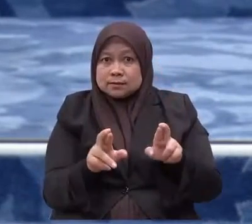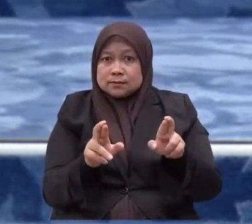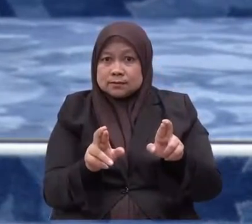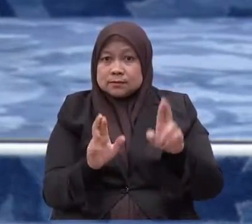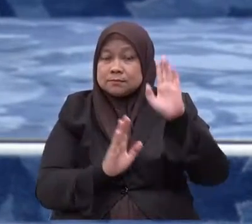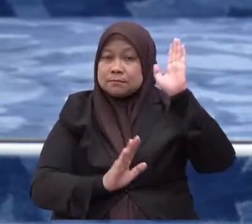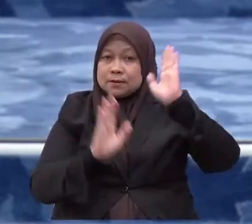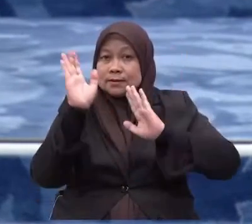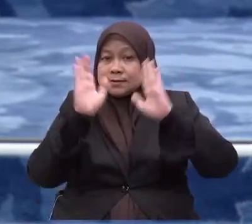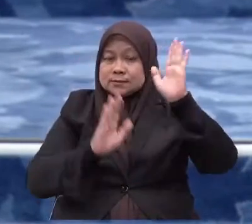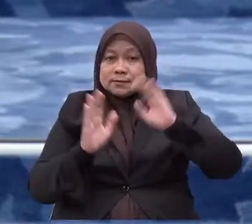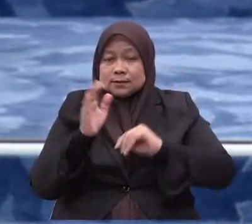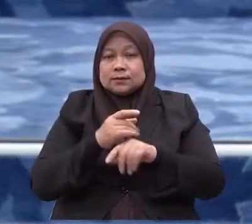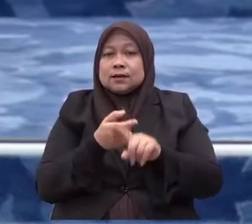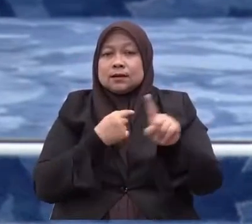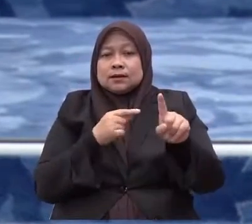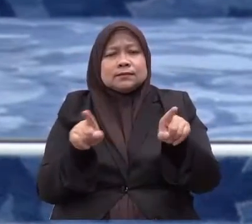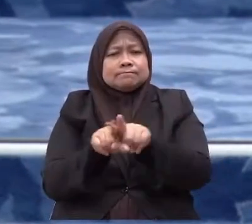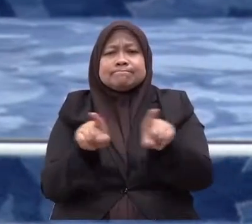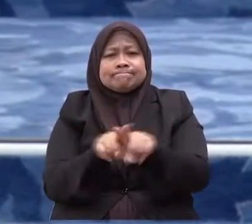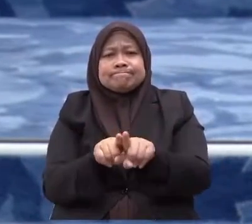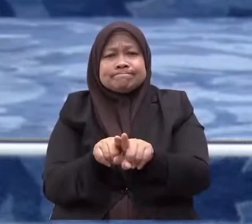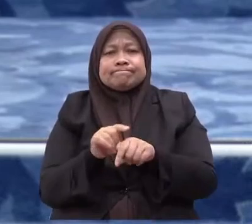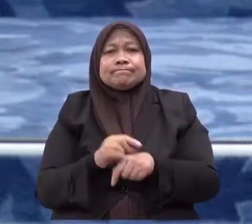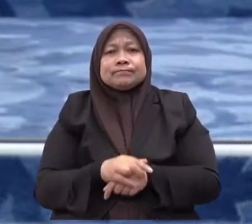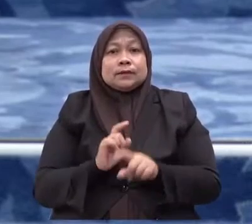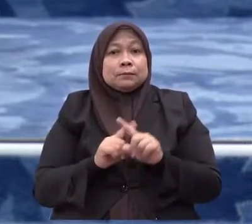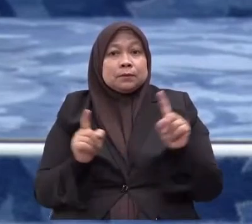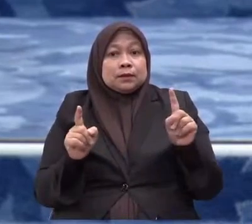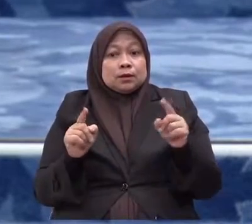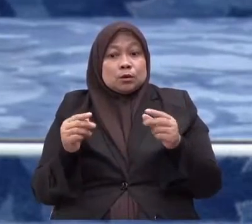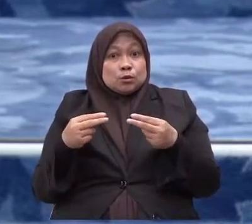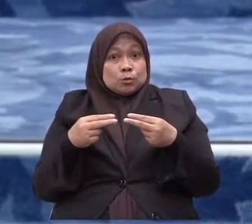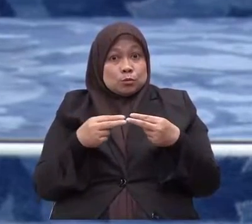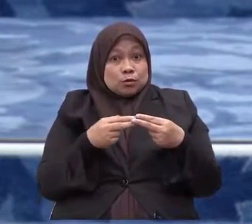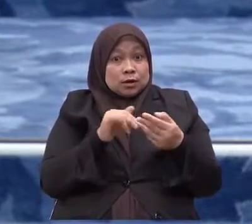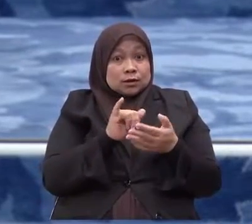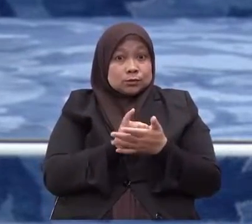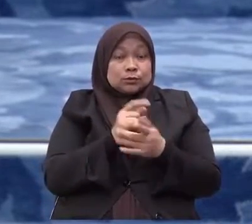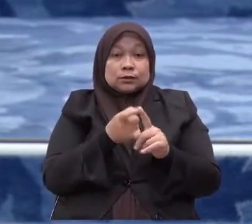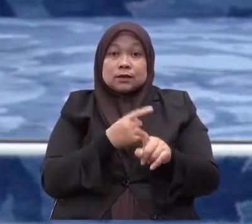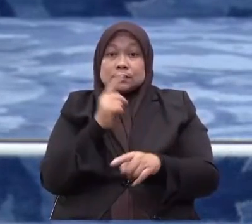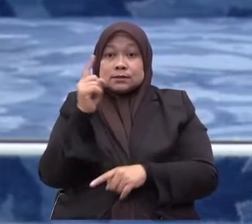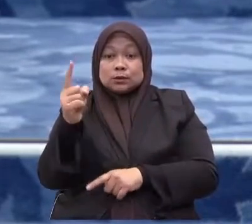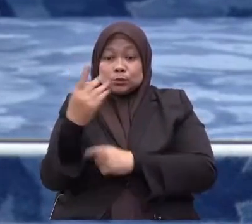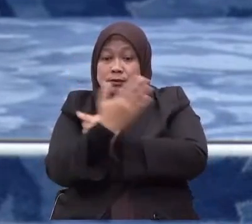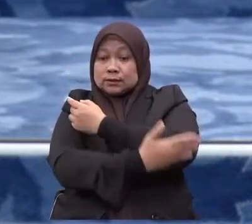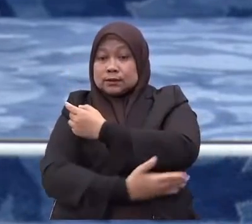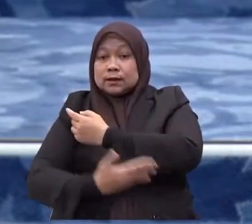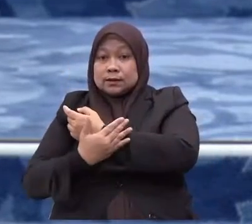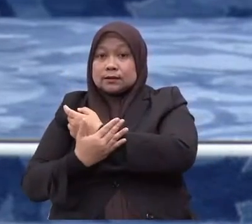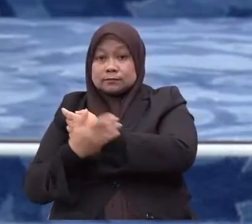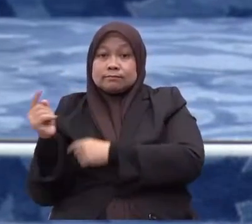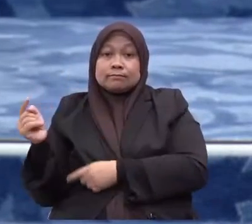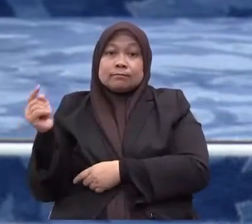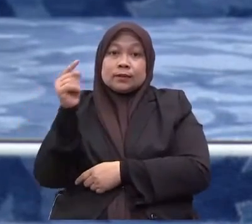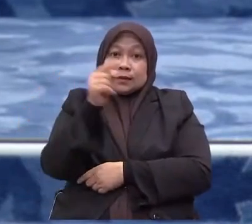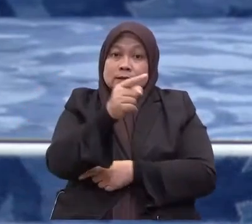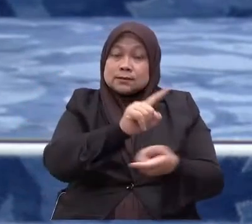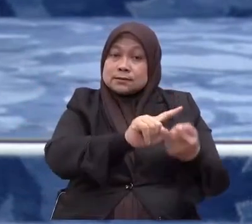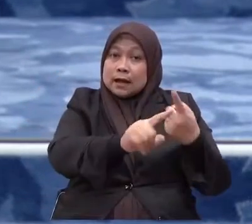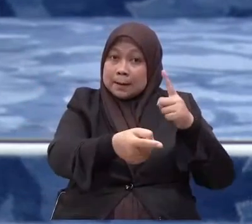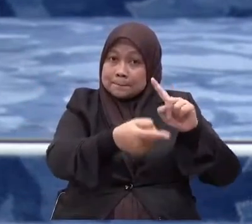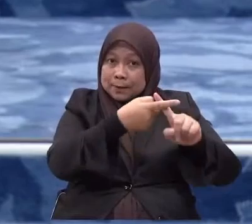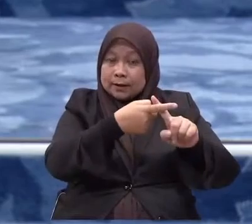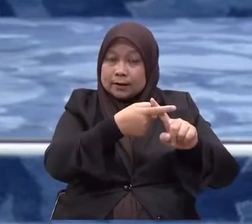Malaysia dari rumpun yang sama tetapi hubungan itu daripada satu negara sahabat